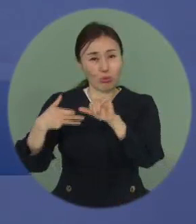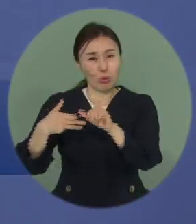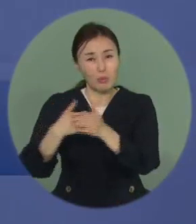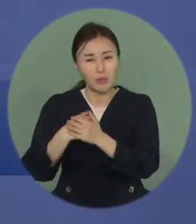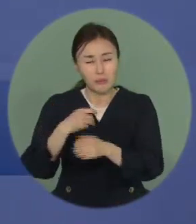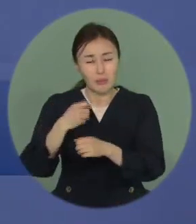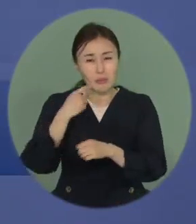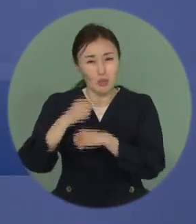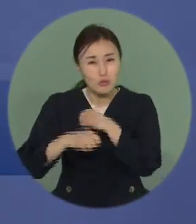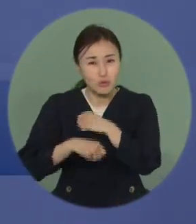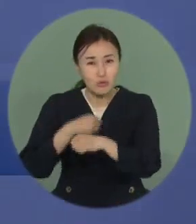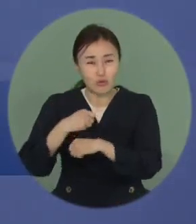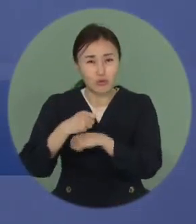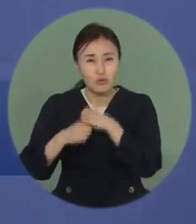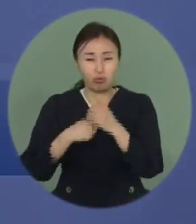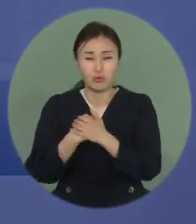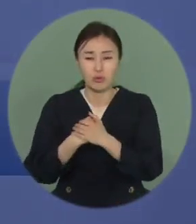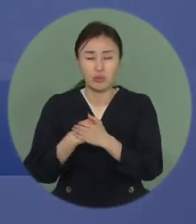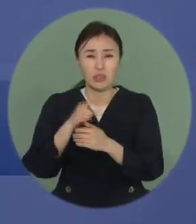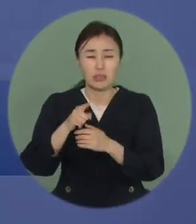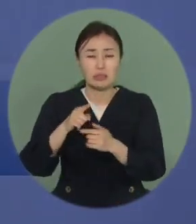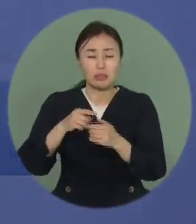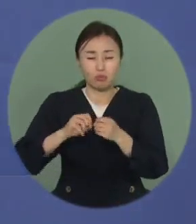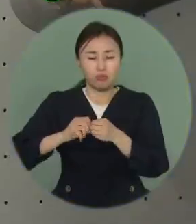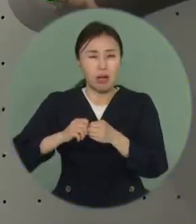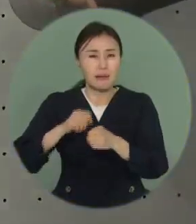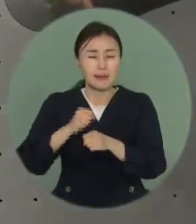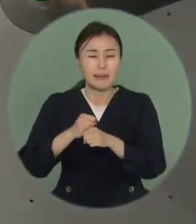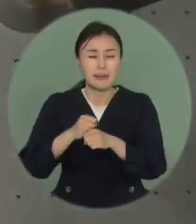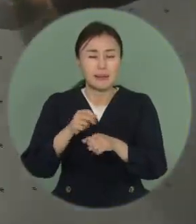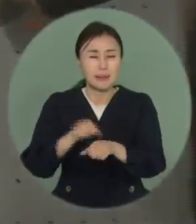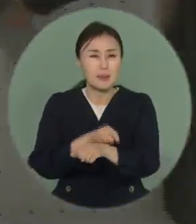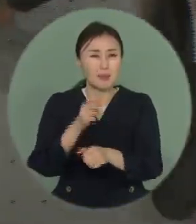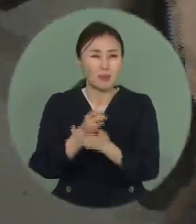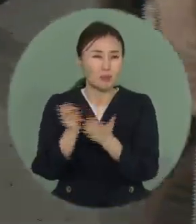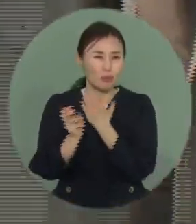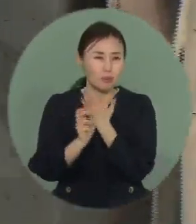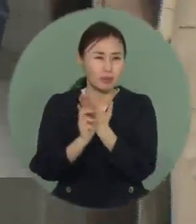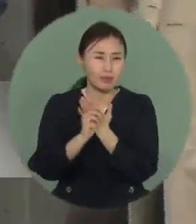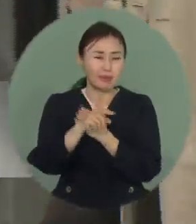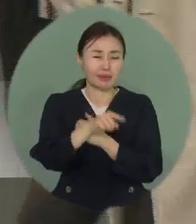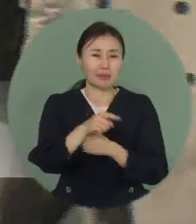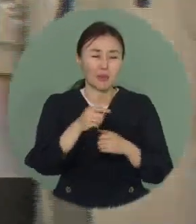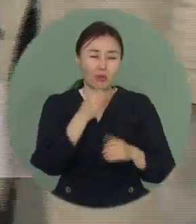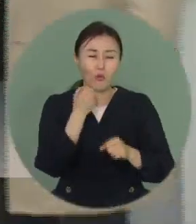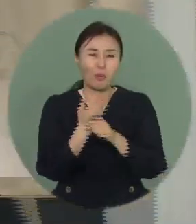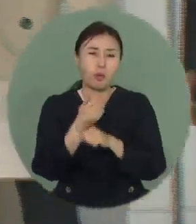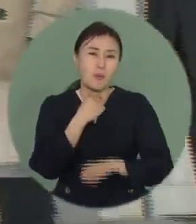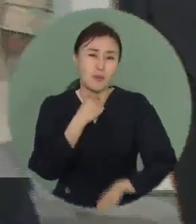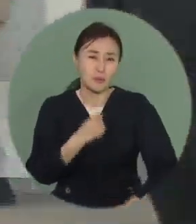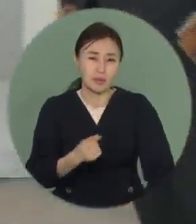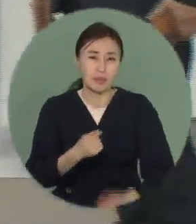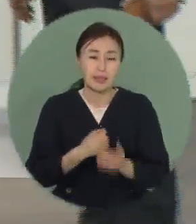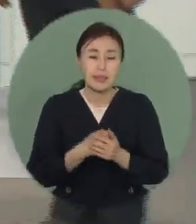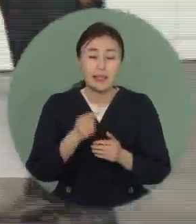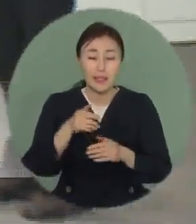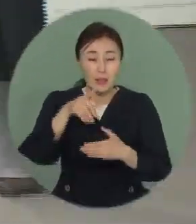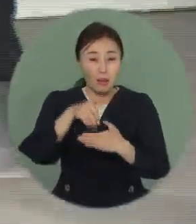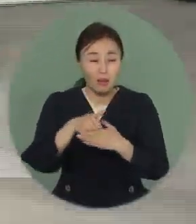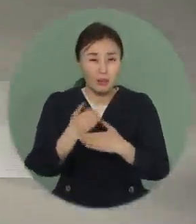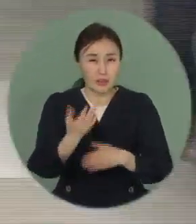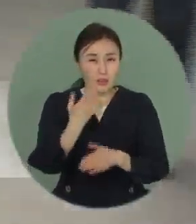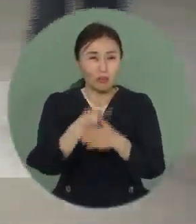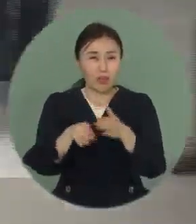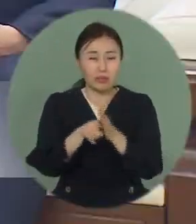관한 특별법 위반 혐의로 즉각 고발하겠습니다 조대표는 그러면서 총선 승리를 위해 민주당과 연대는 하겠지만